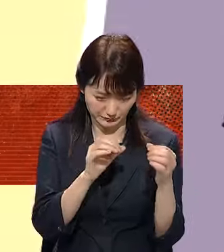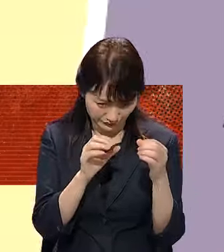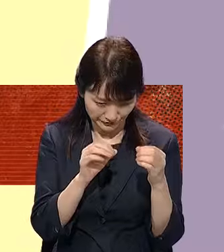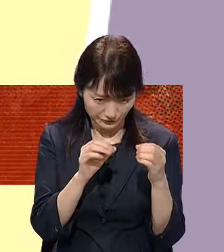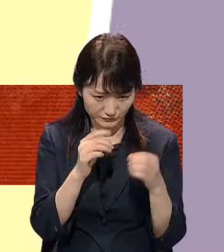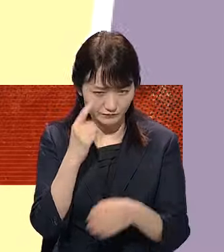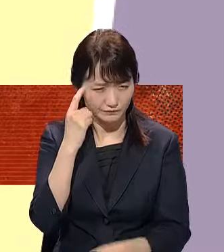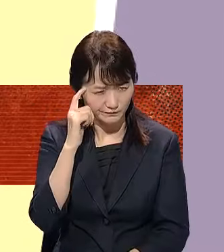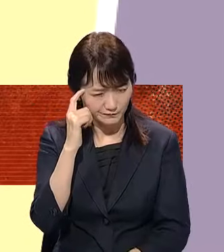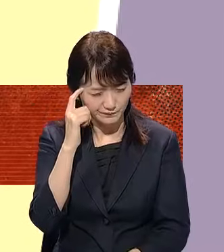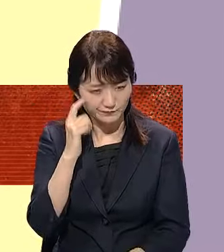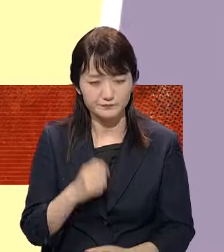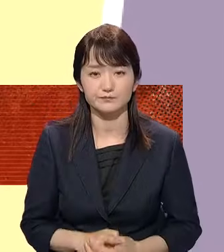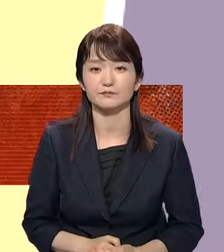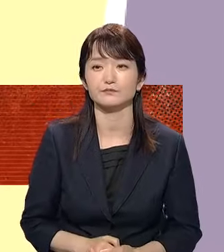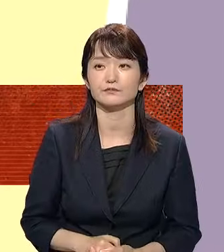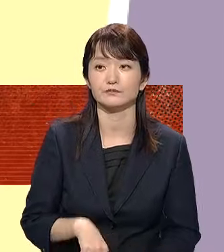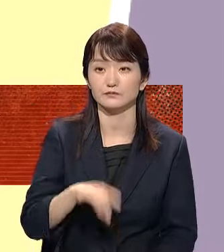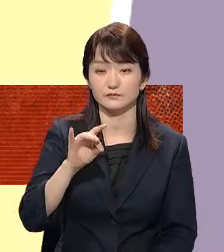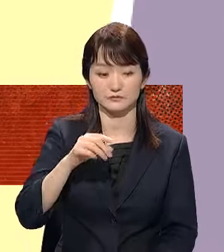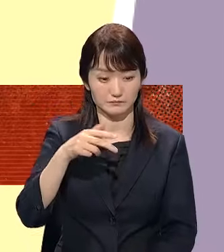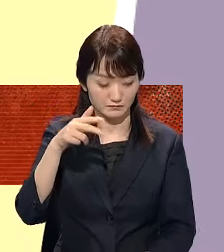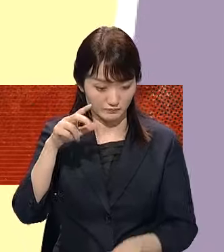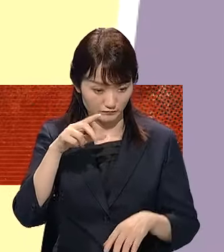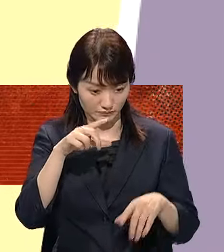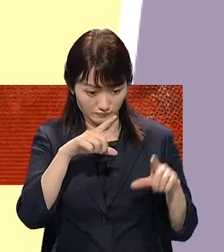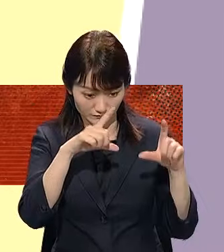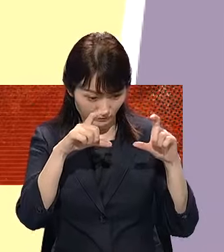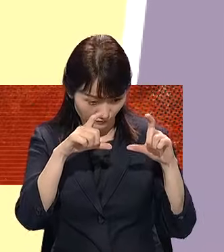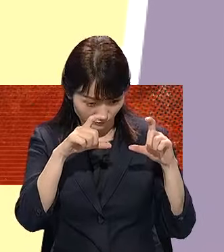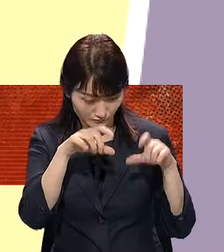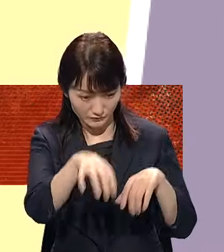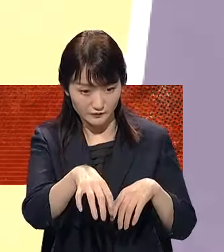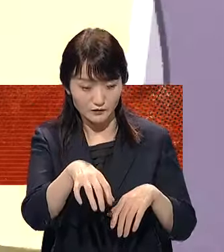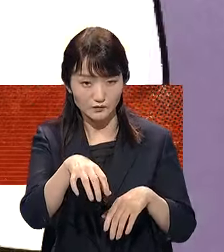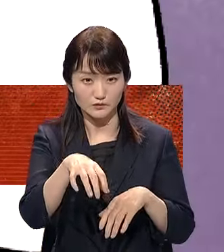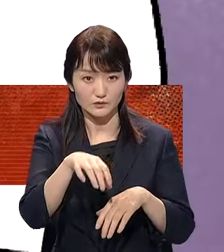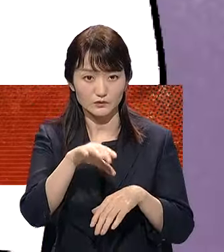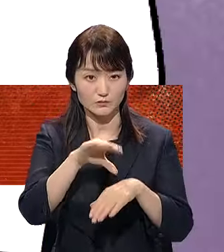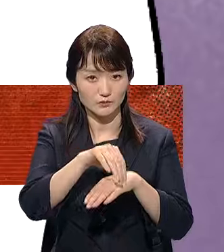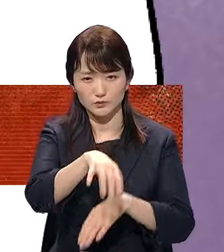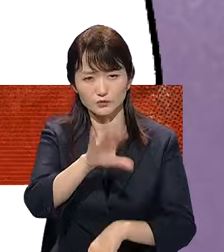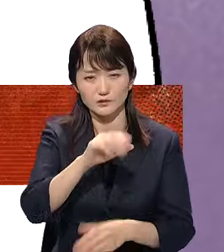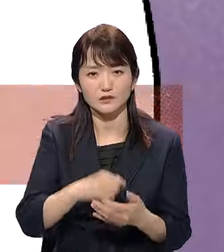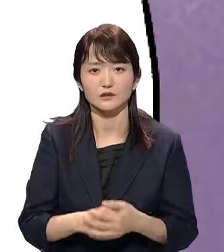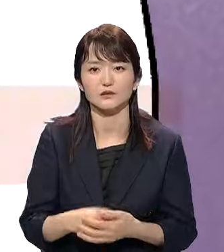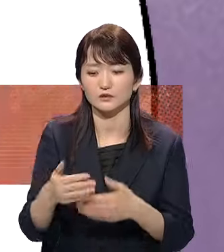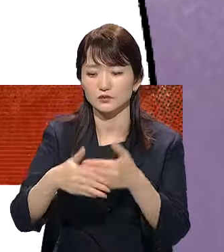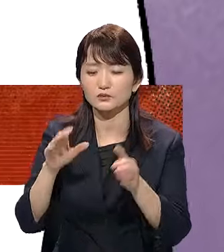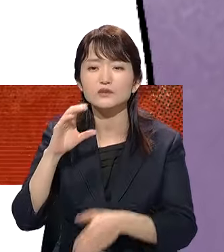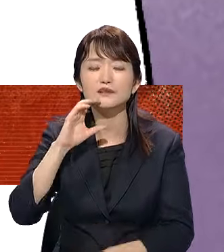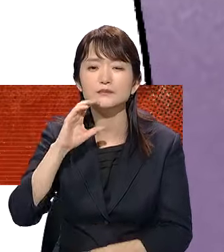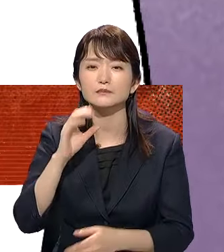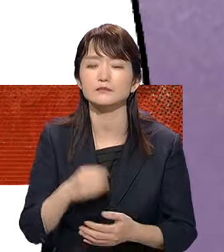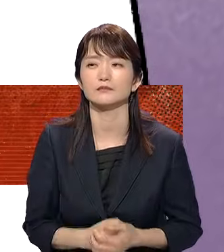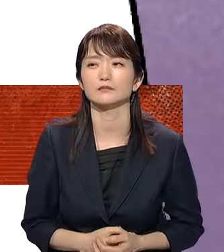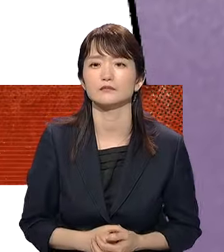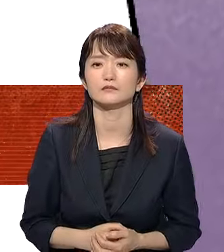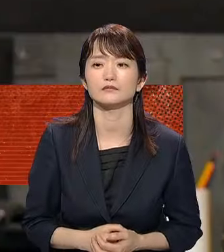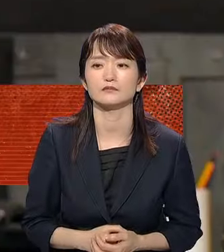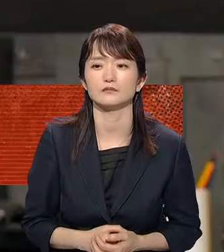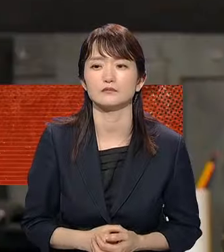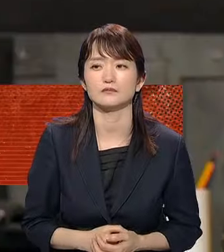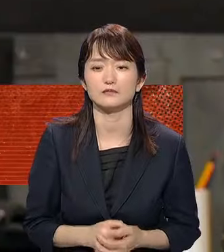다시 되짚어보니까 처음에 이 촬영을 하겠다는 것도 스튜디오가 아니었고 그냥 어디 룸카페였다가 나중에는 아파트